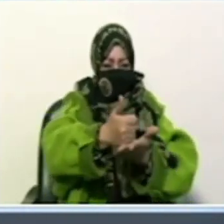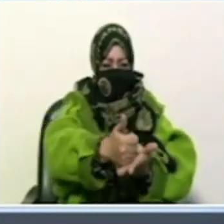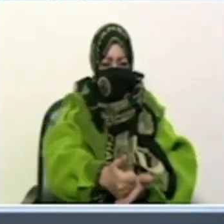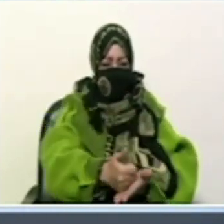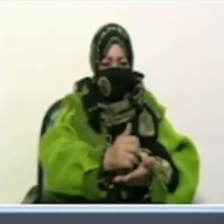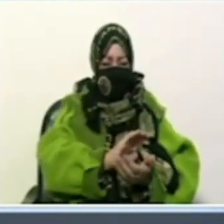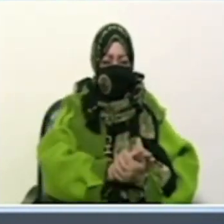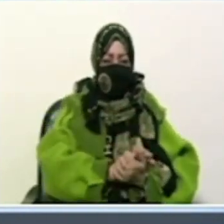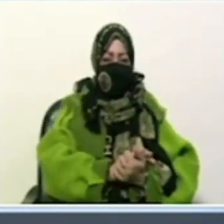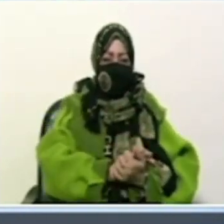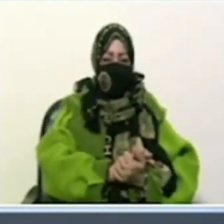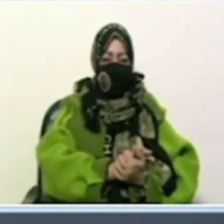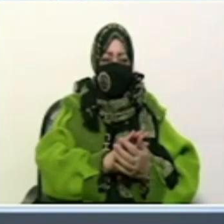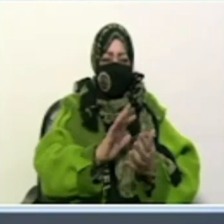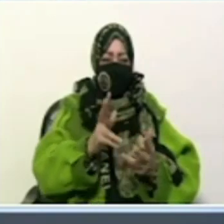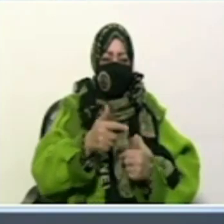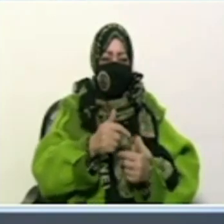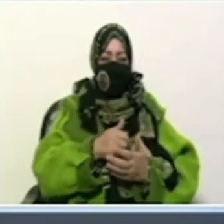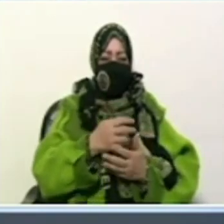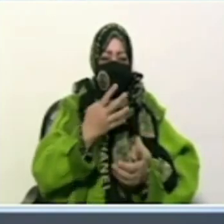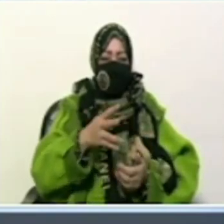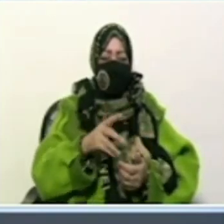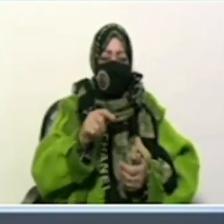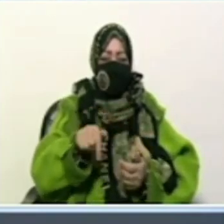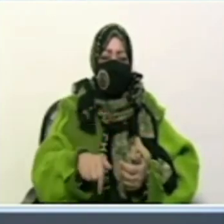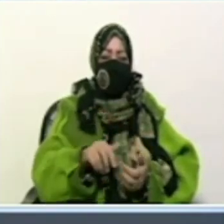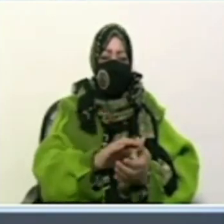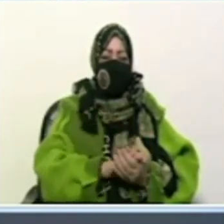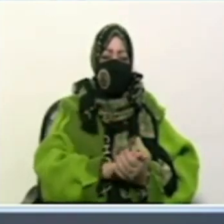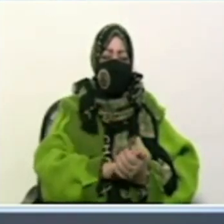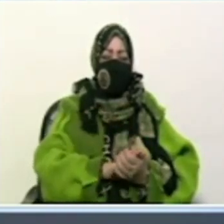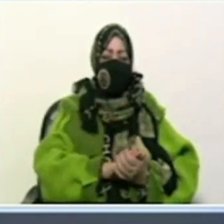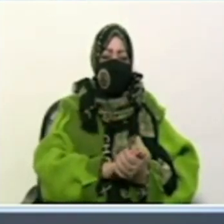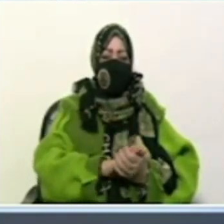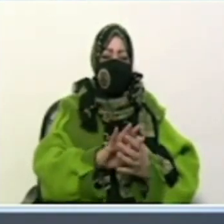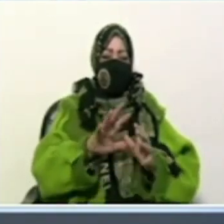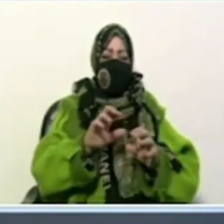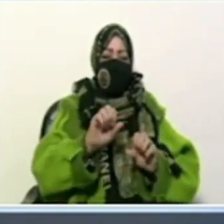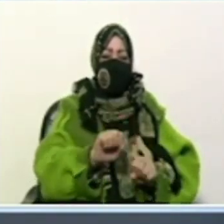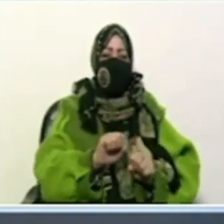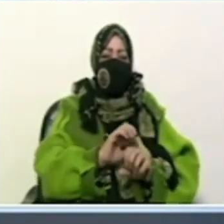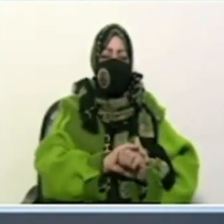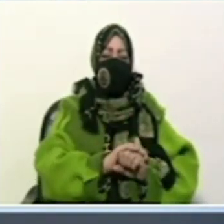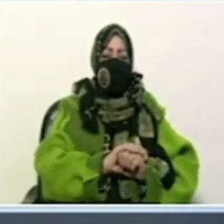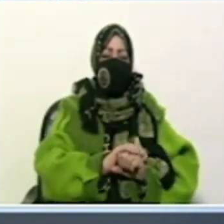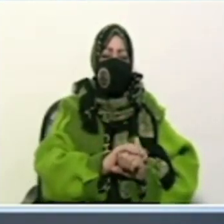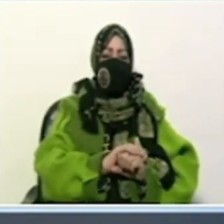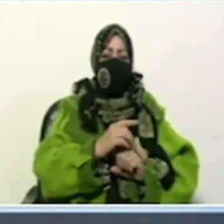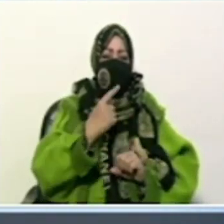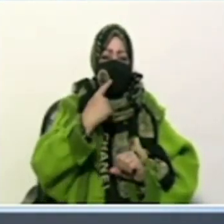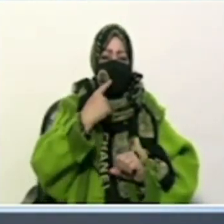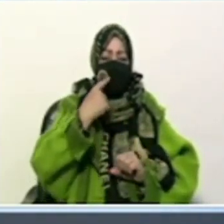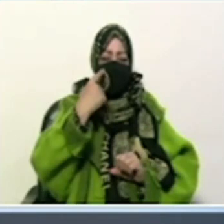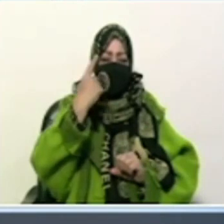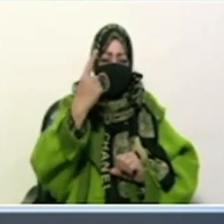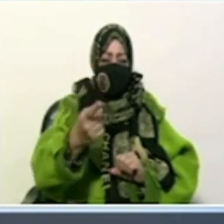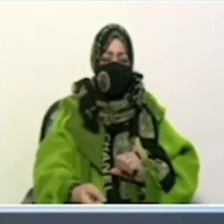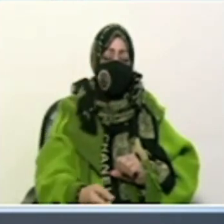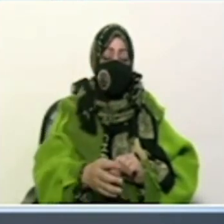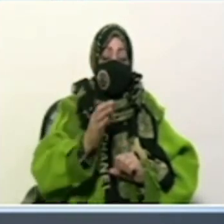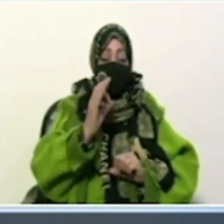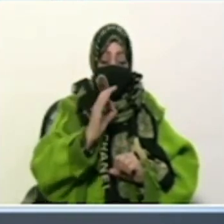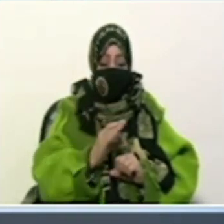بها الحول، فإذا مر عليها الحول وهي في يده زكاها، لكن بمجرد استلامه